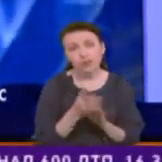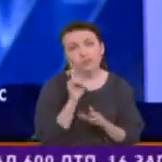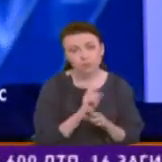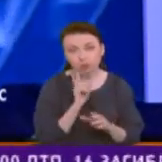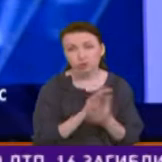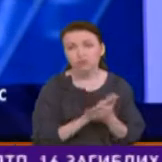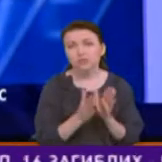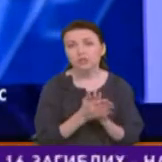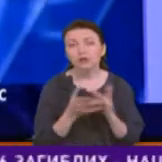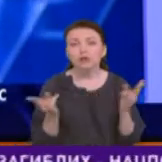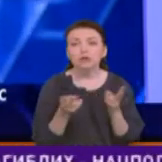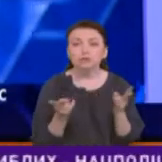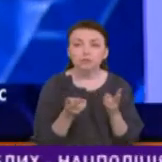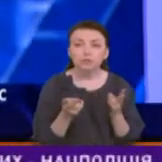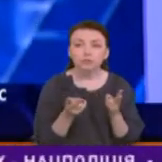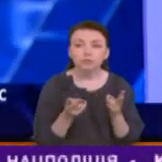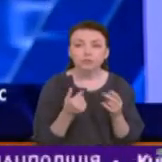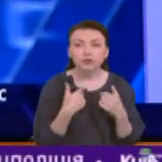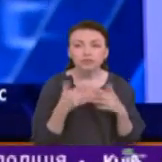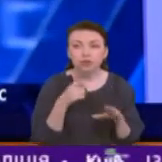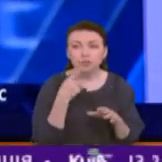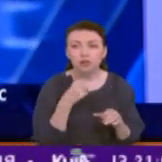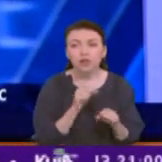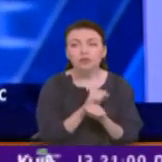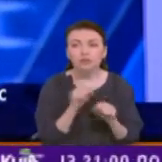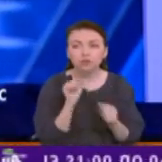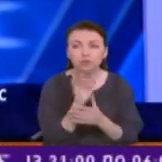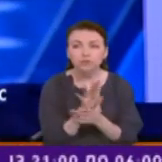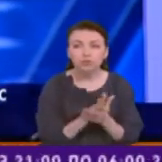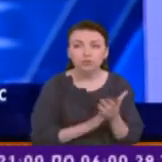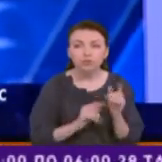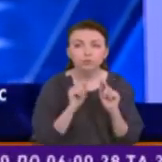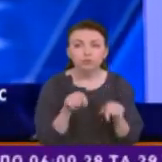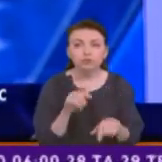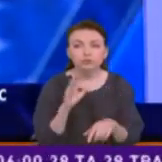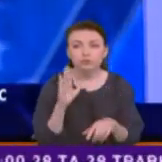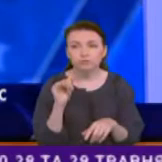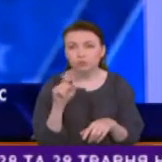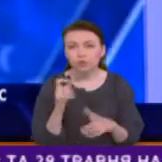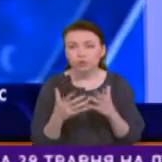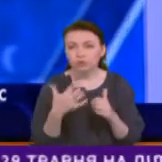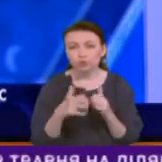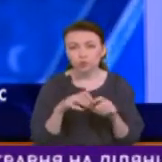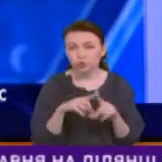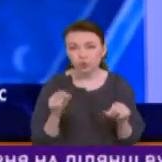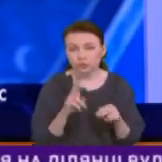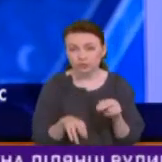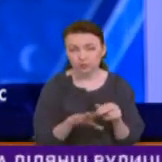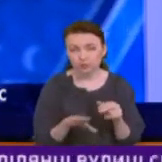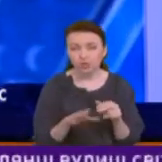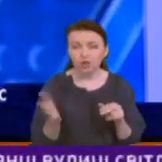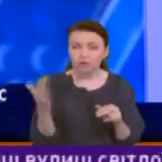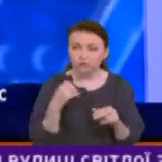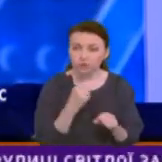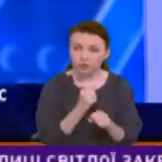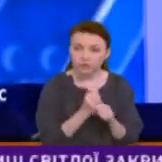тимчасові стани. Треба ж, знаєте, ну я вже ж казала, що не можна, вибачте, поступити в вуз, якщо ти не закінчив середню школу. Давайте ми все будемо